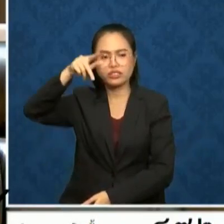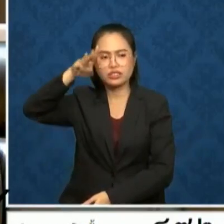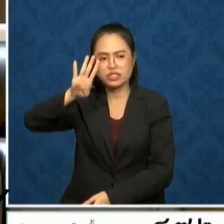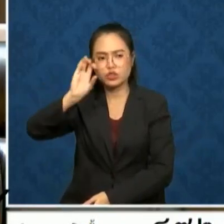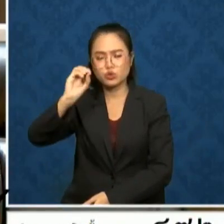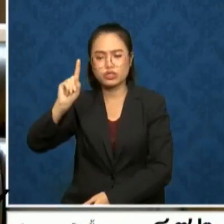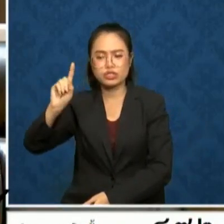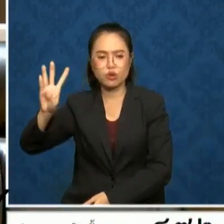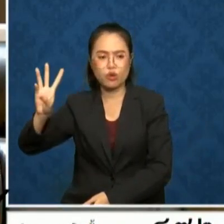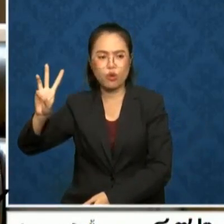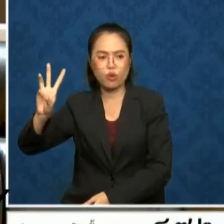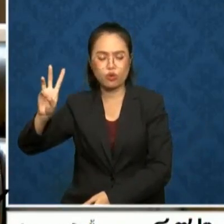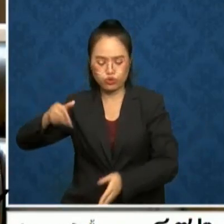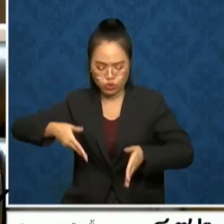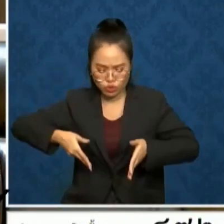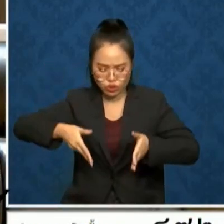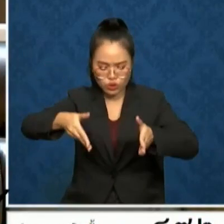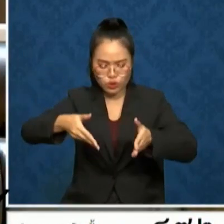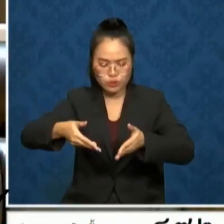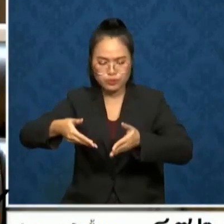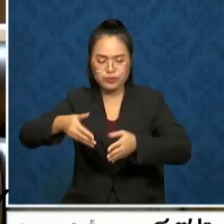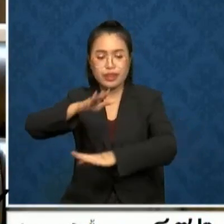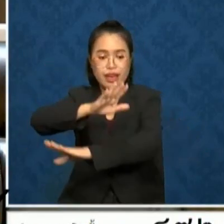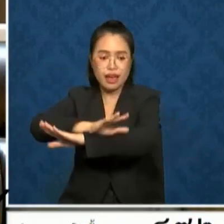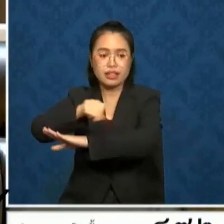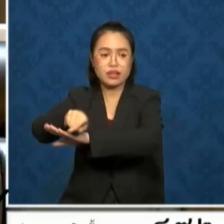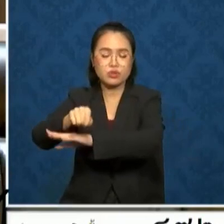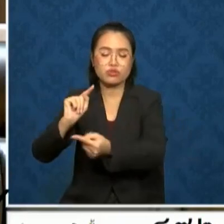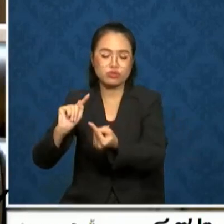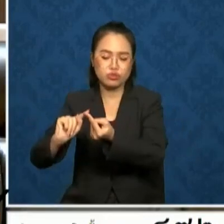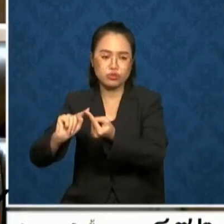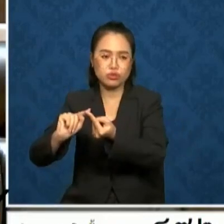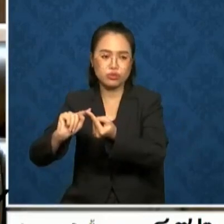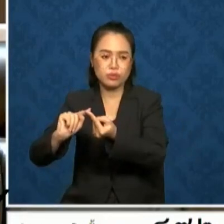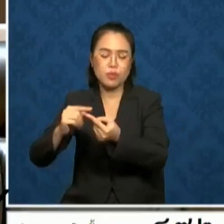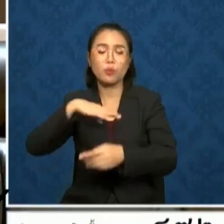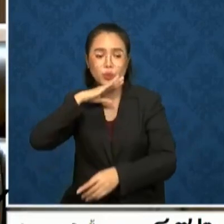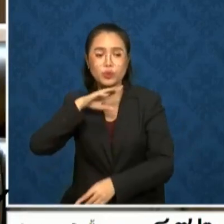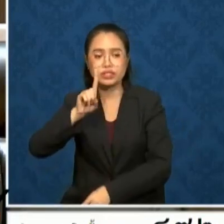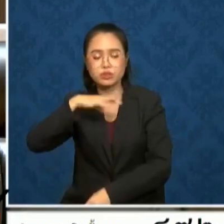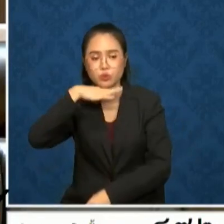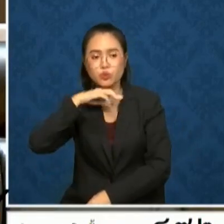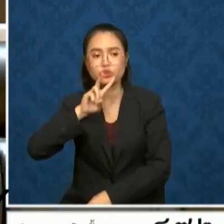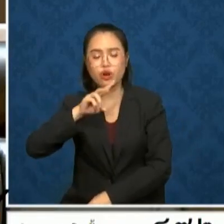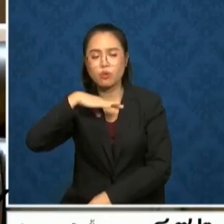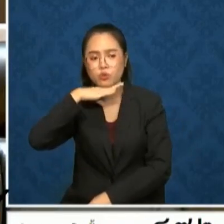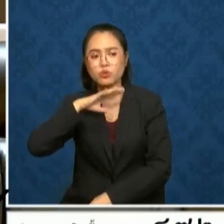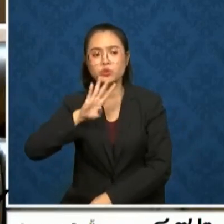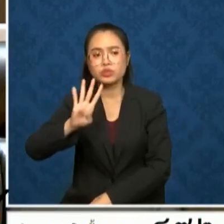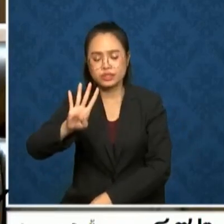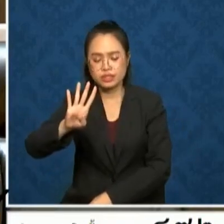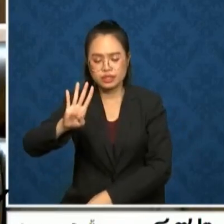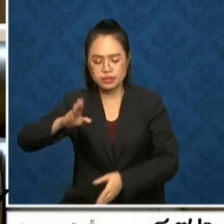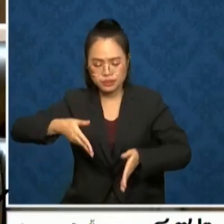ง3187เรียบคลองชลประทานสาย2ถึงบ้านปึกเตียนช่วงหมู่ที่1หมู่ที่2และหมู่ที่4ตำบลบ้านในด